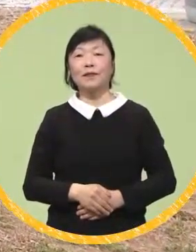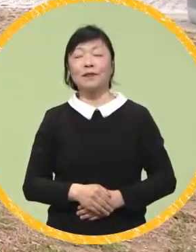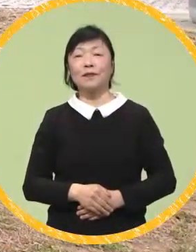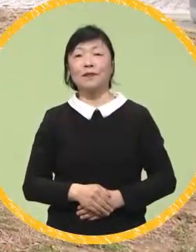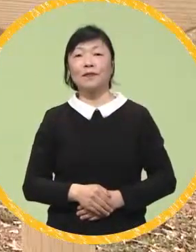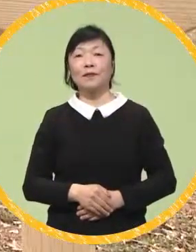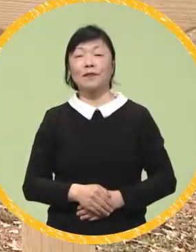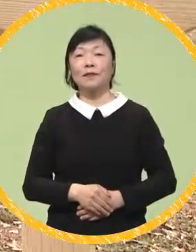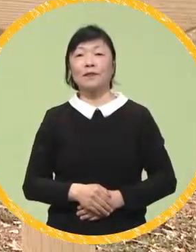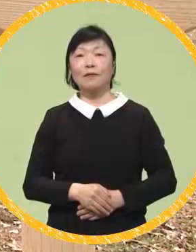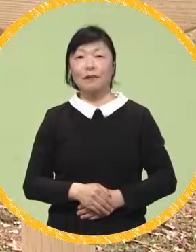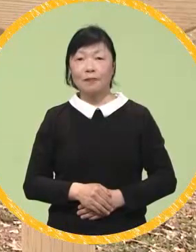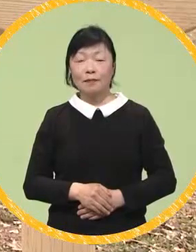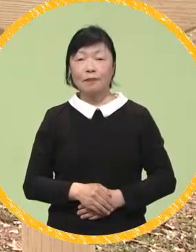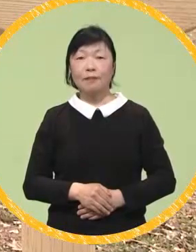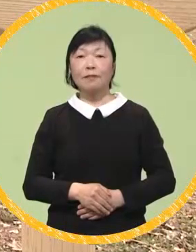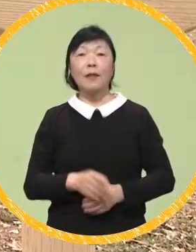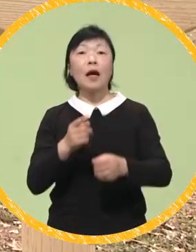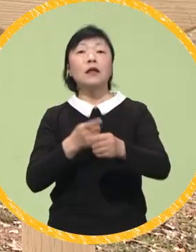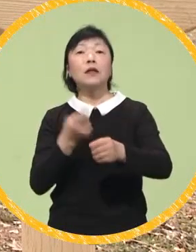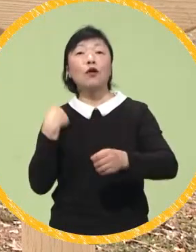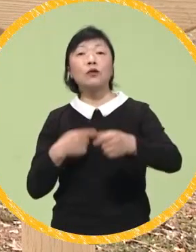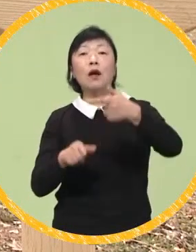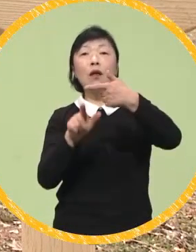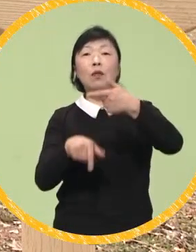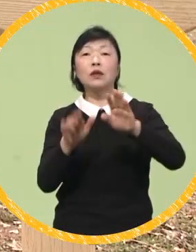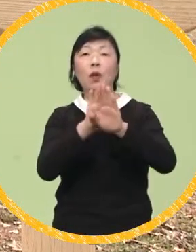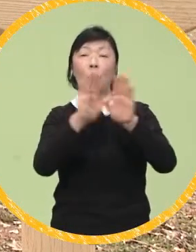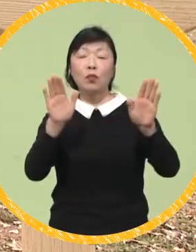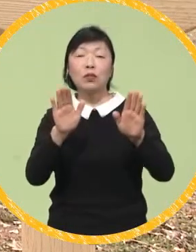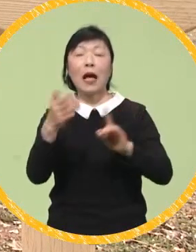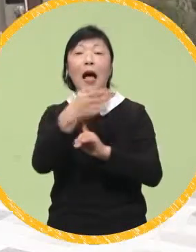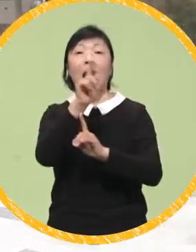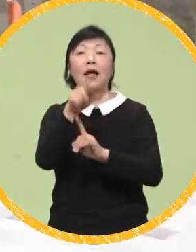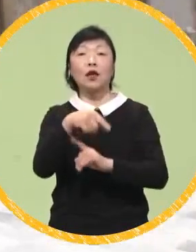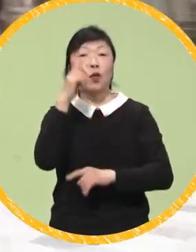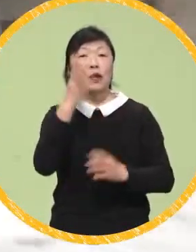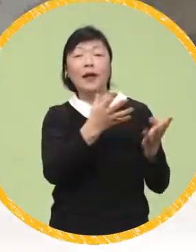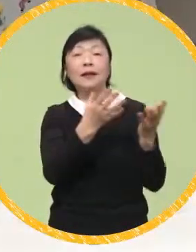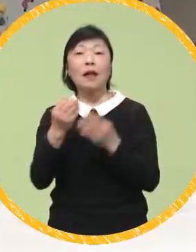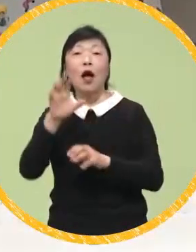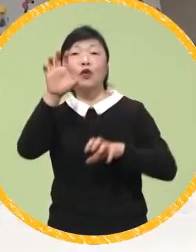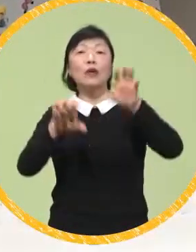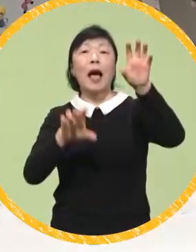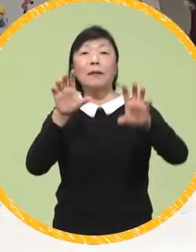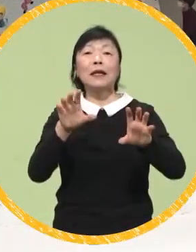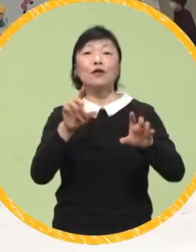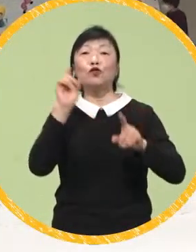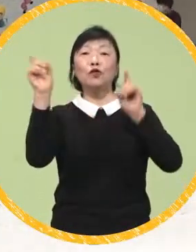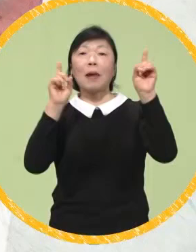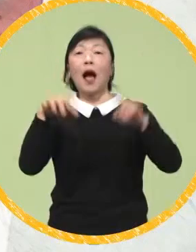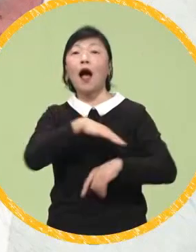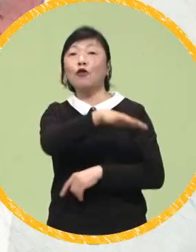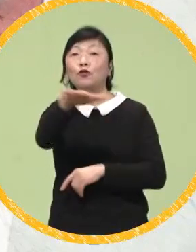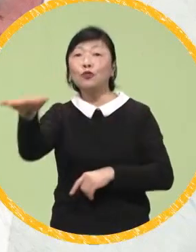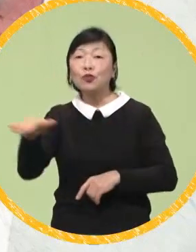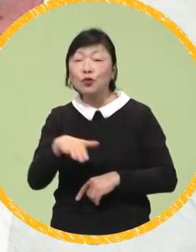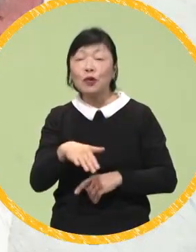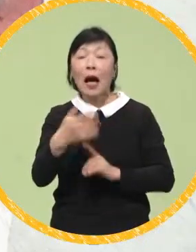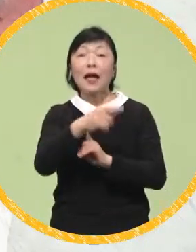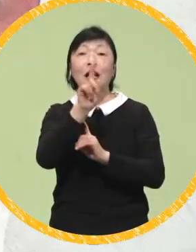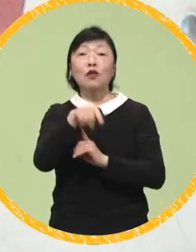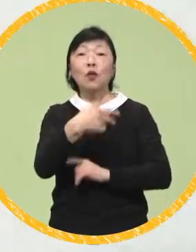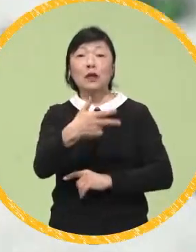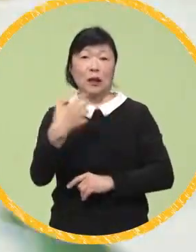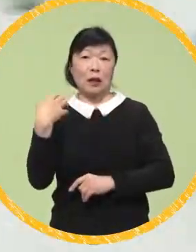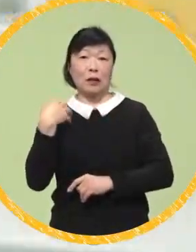高いなぁ昨年6月にオープンした肌の丹沢クライミングパーク秦野市が整備